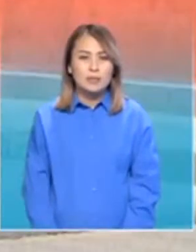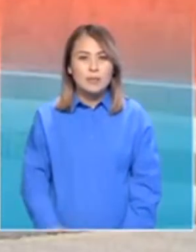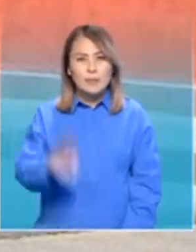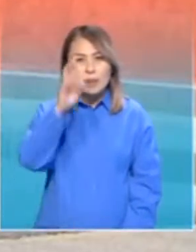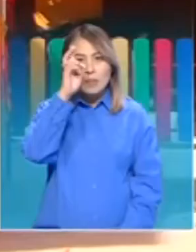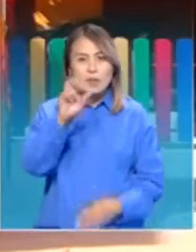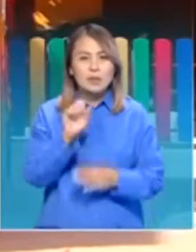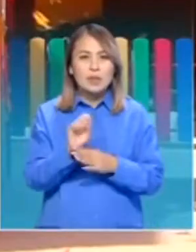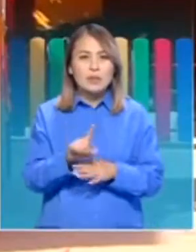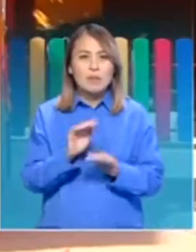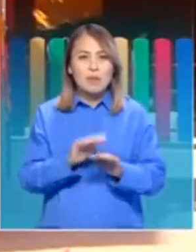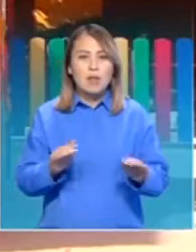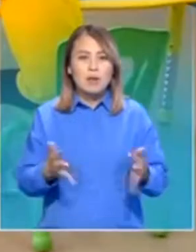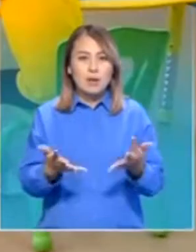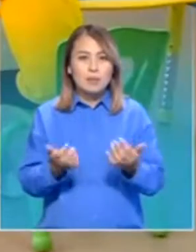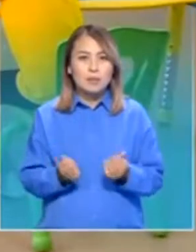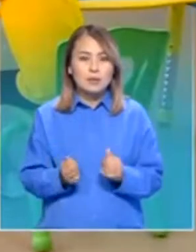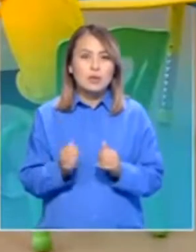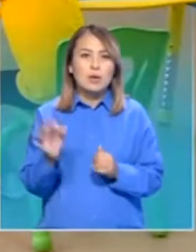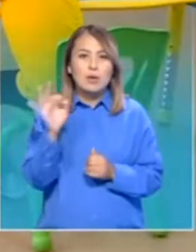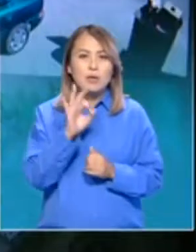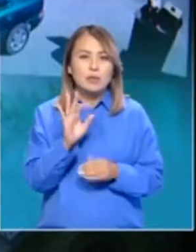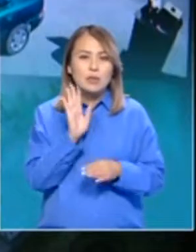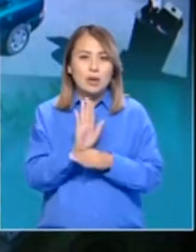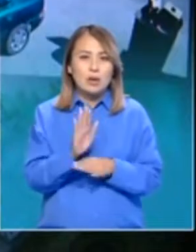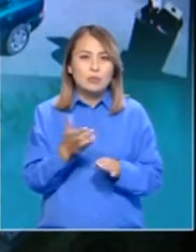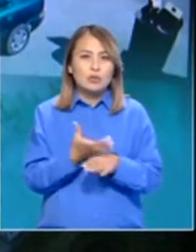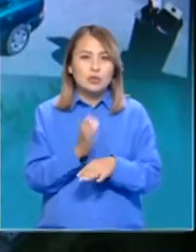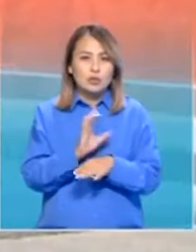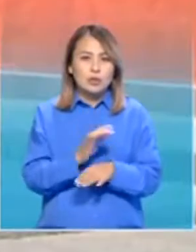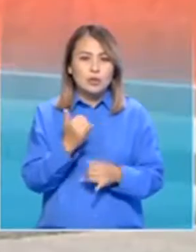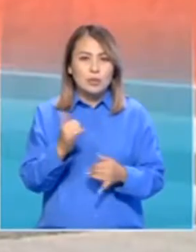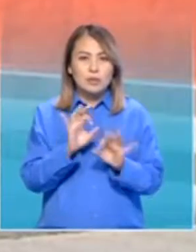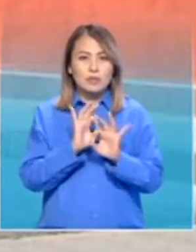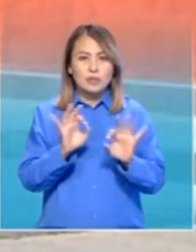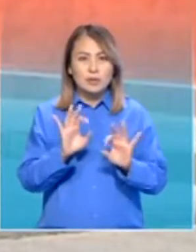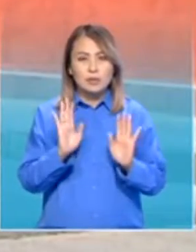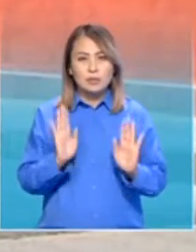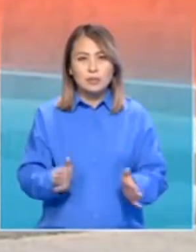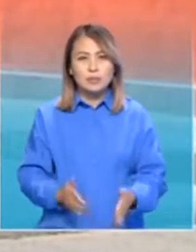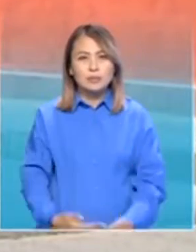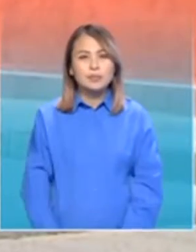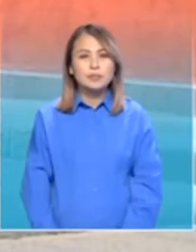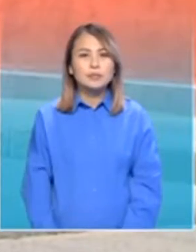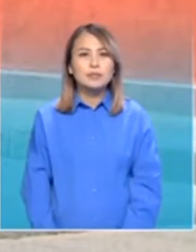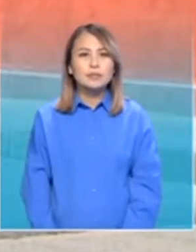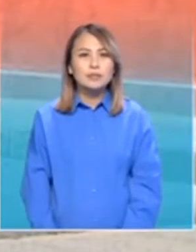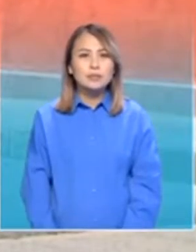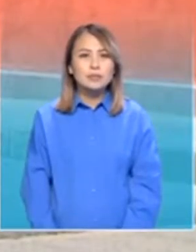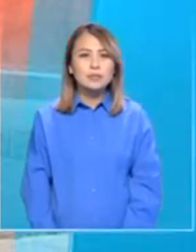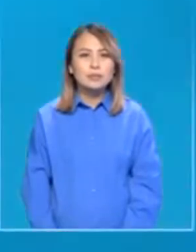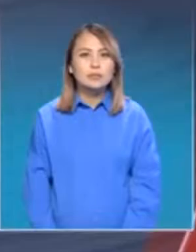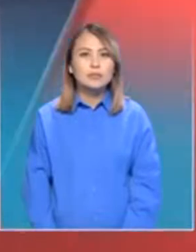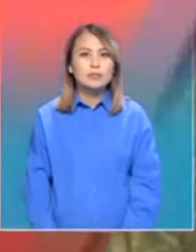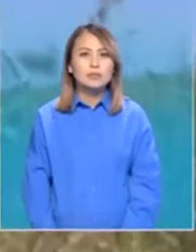Мемлекеттік тапсырыспен бала қабылдайтын балабақшаларға талап күшейтілді. Бұл туралы мен Аягөз Оралбайқызы тарқатып айтамын.